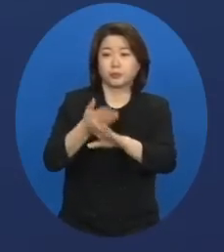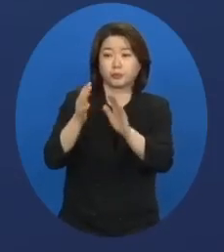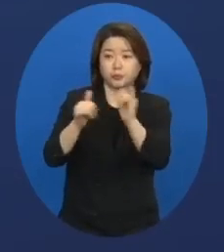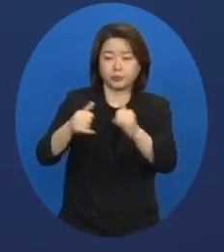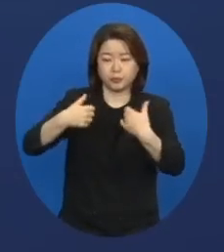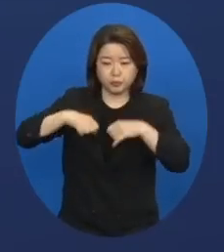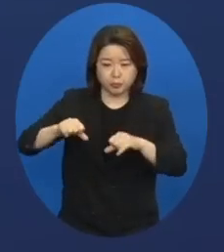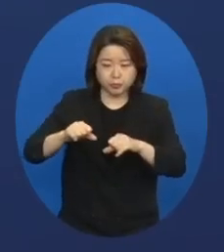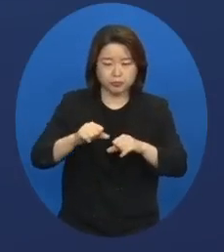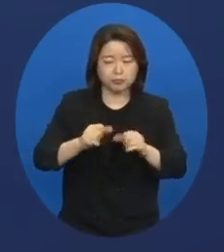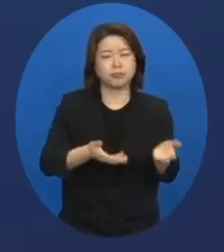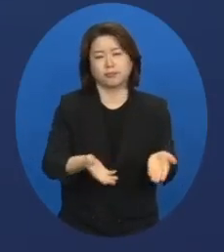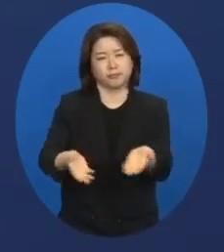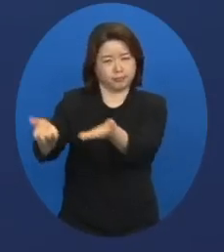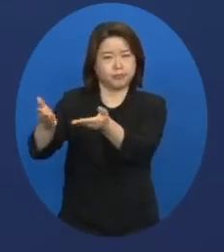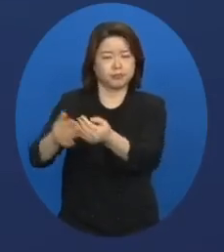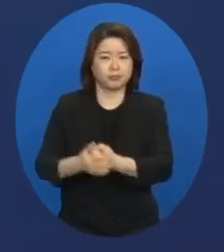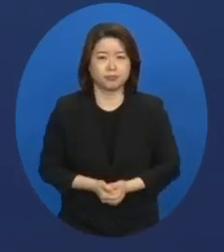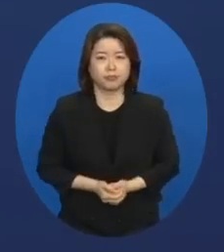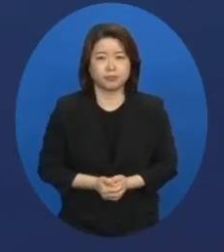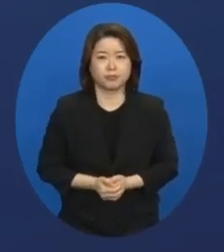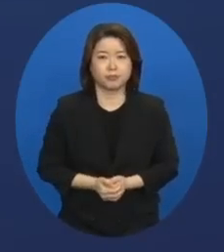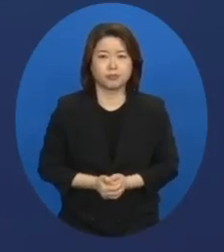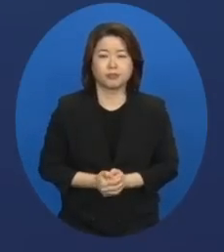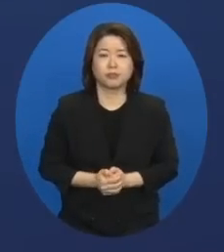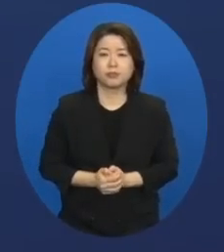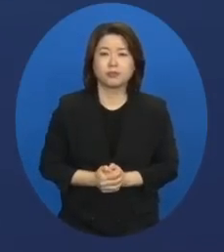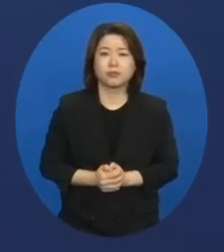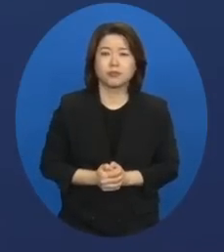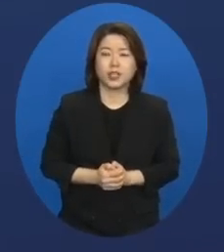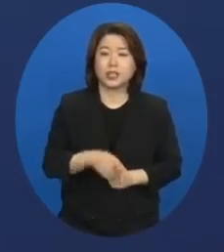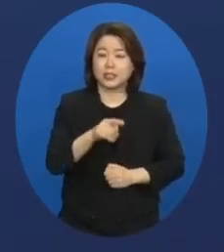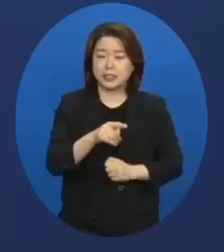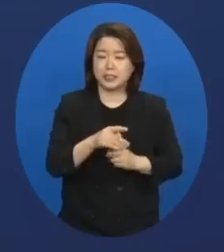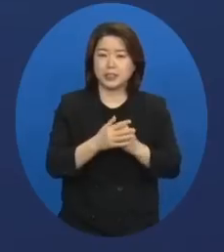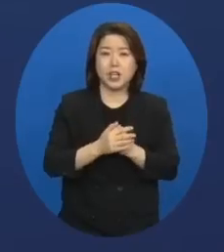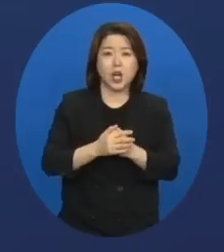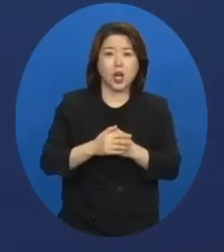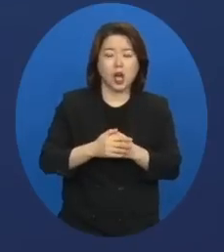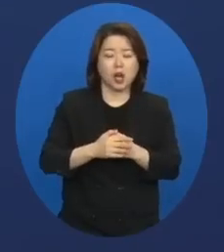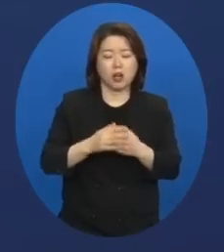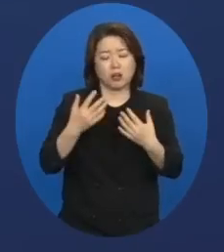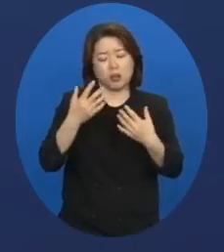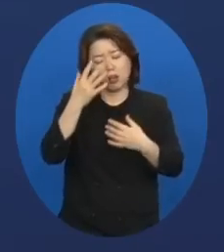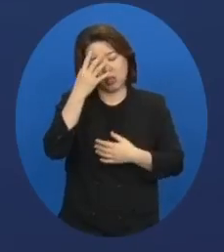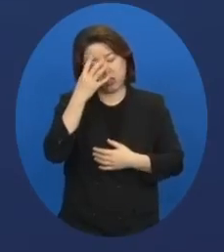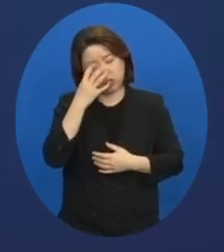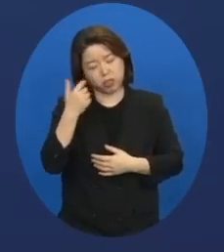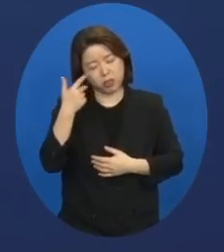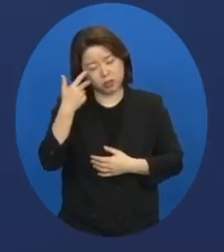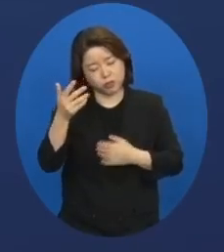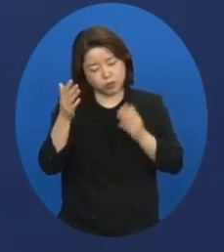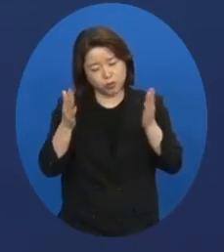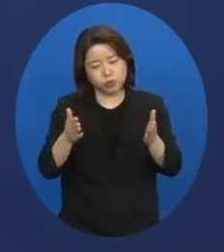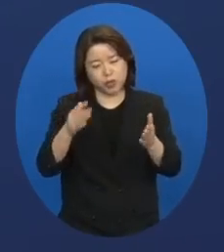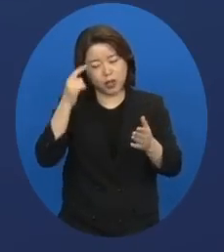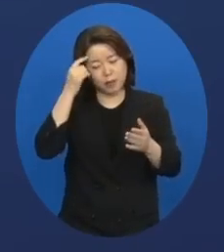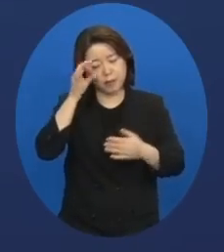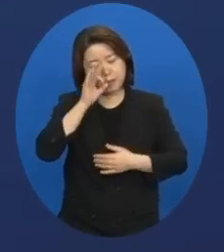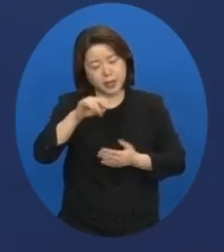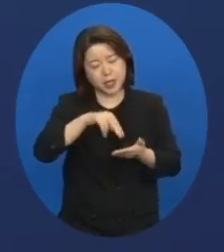포기해서 넘겨버립니다. 그리고 7일 후에 그는 의식을 잃어버립니다.